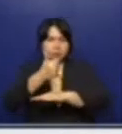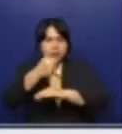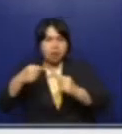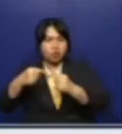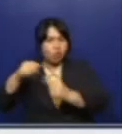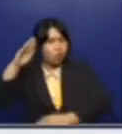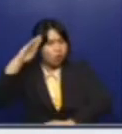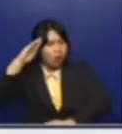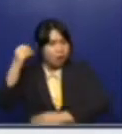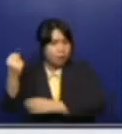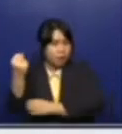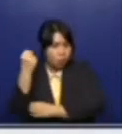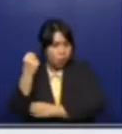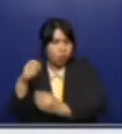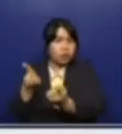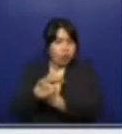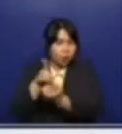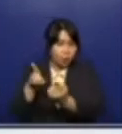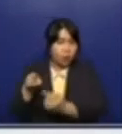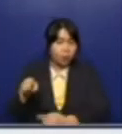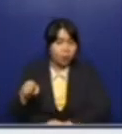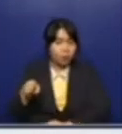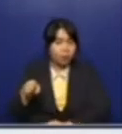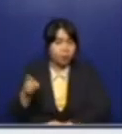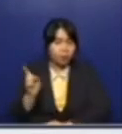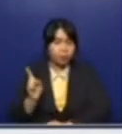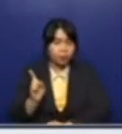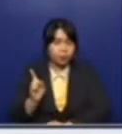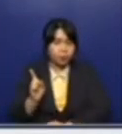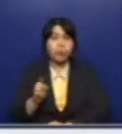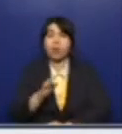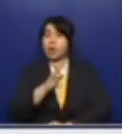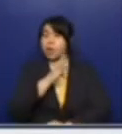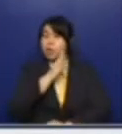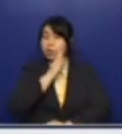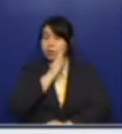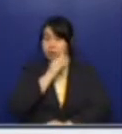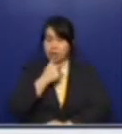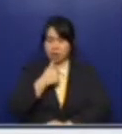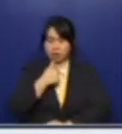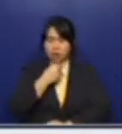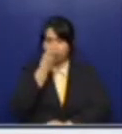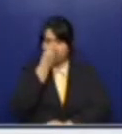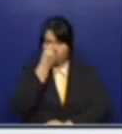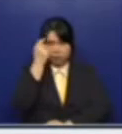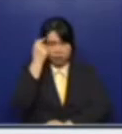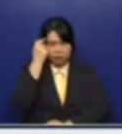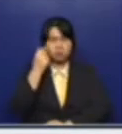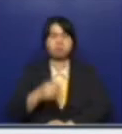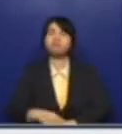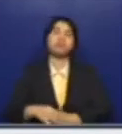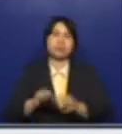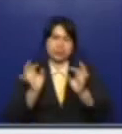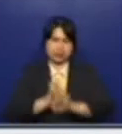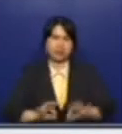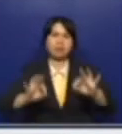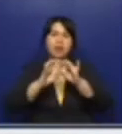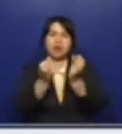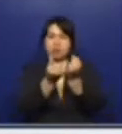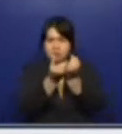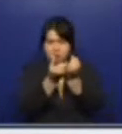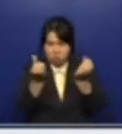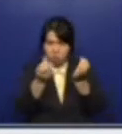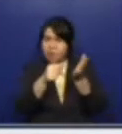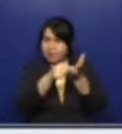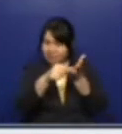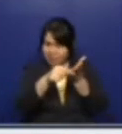งและสังคมเนี่ยถ้าจะนำเสนอเนี่ยต้องแก้ไขกฎหมายรัฐธรรมนูญก่อนยุบส